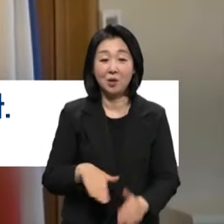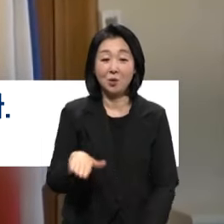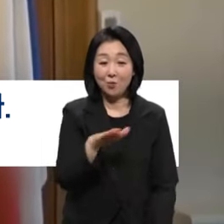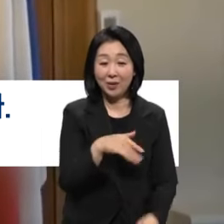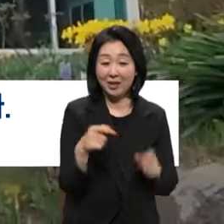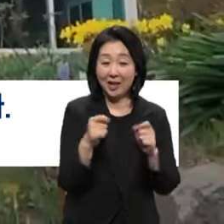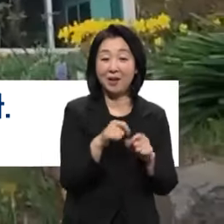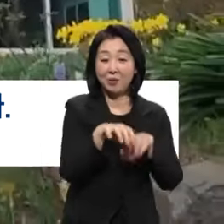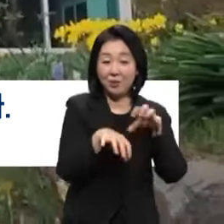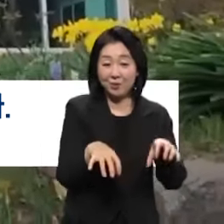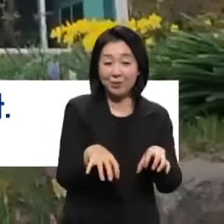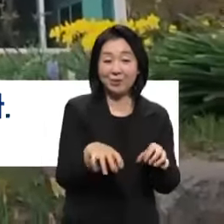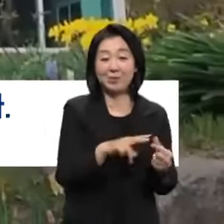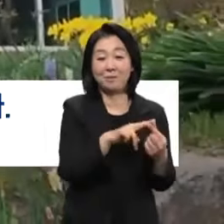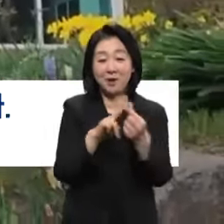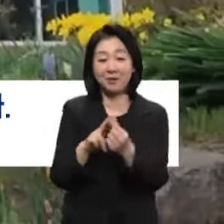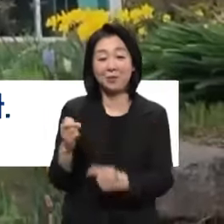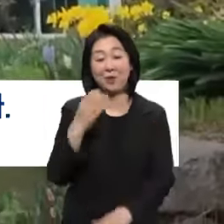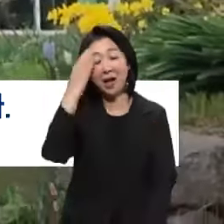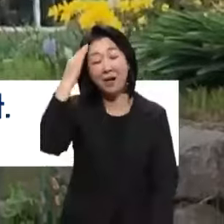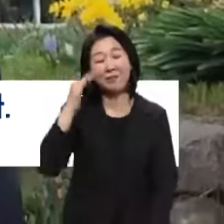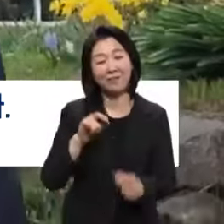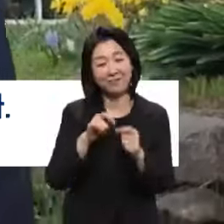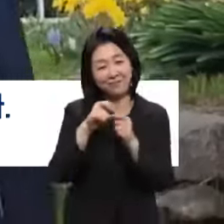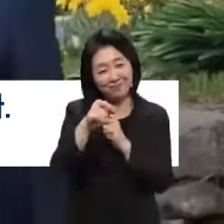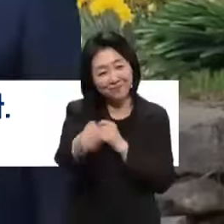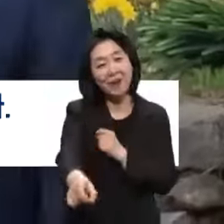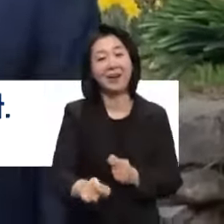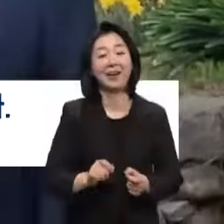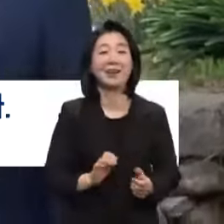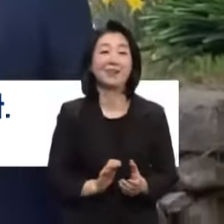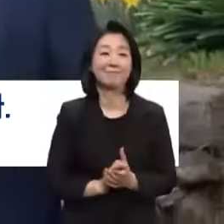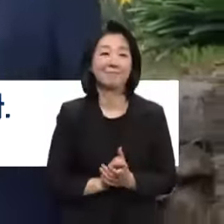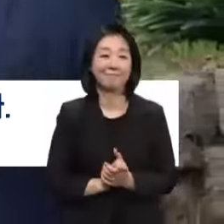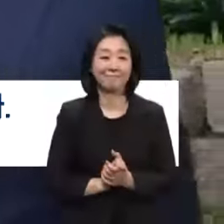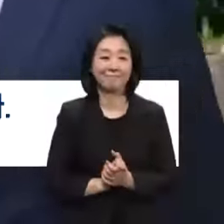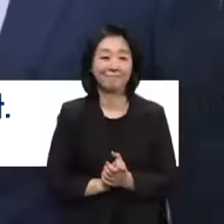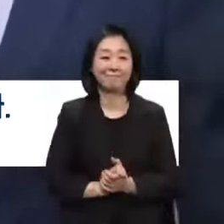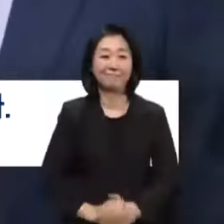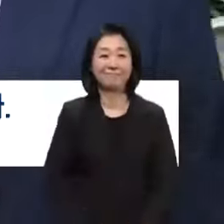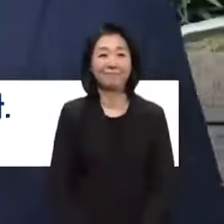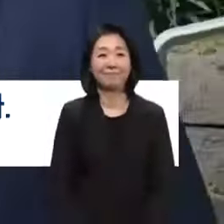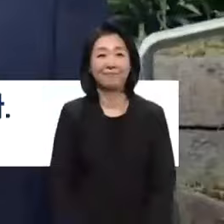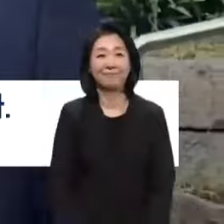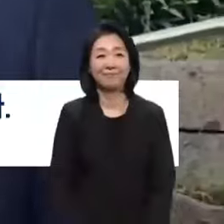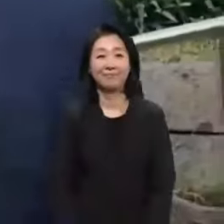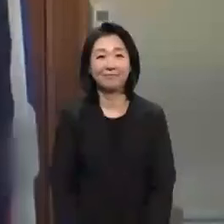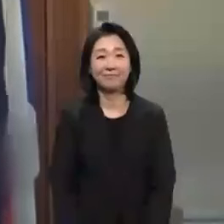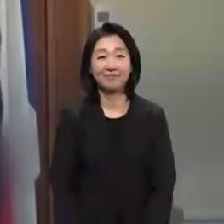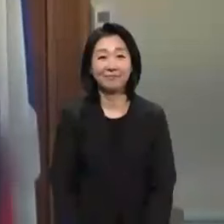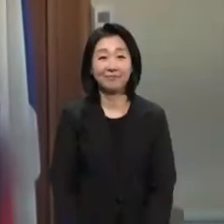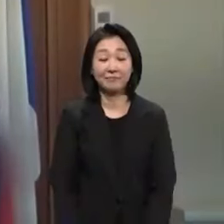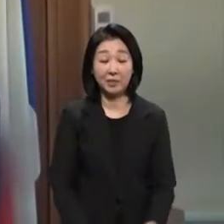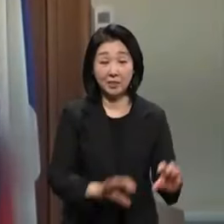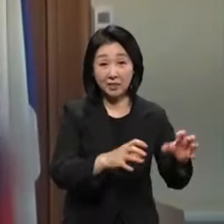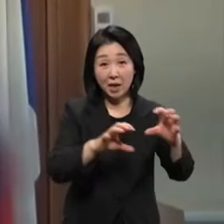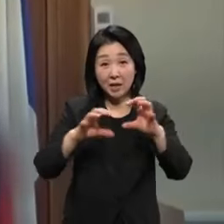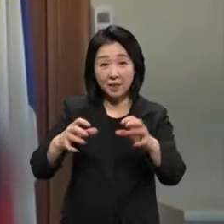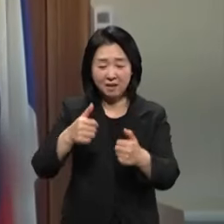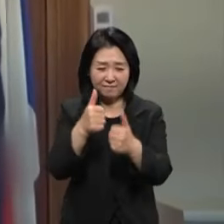close neighbors, world partners and everlasting friends of South Korea. 하지만 두 나라